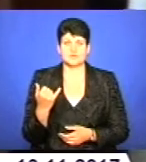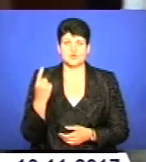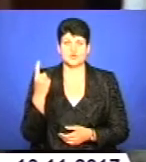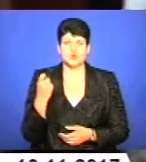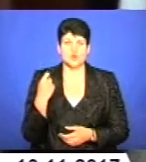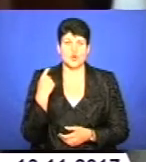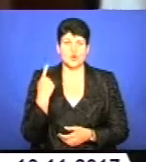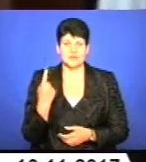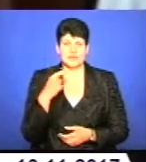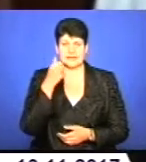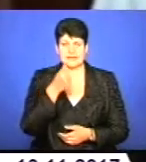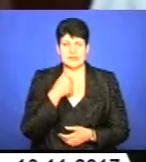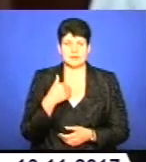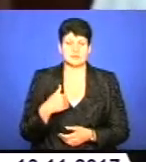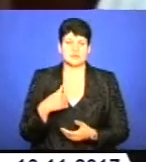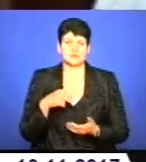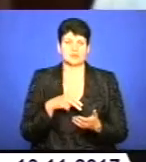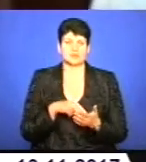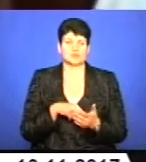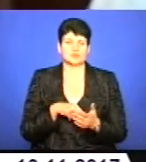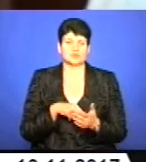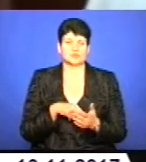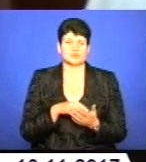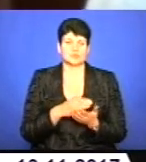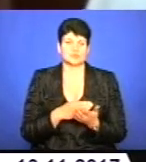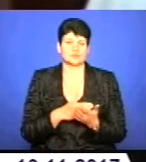101 рік, ми стоїмо у